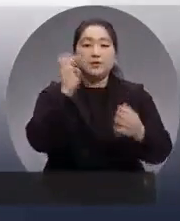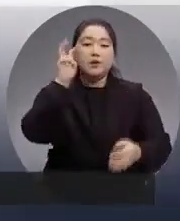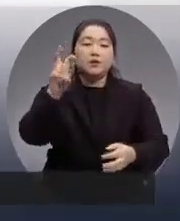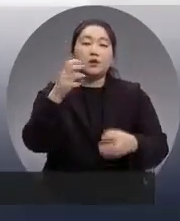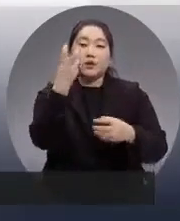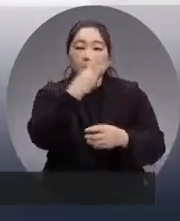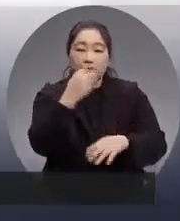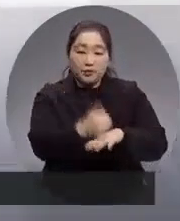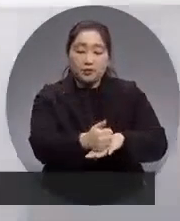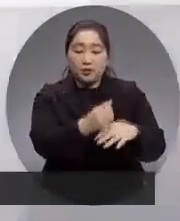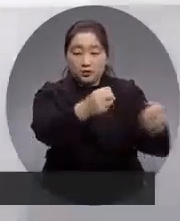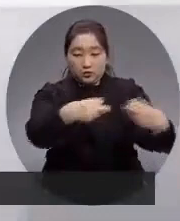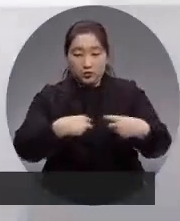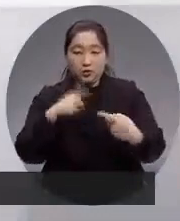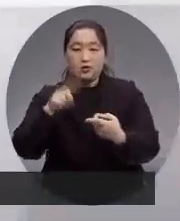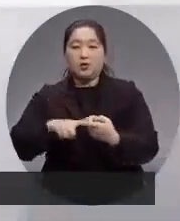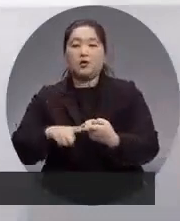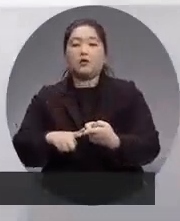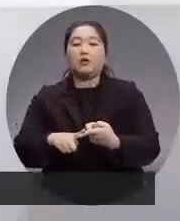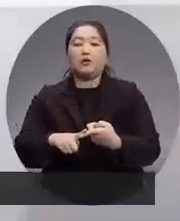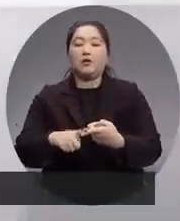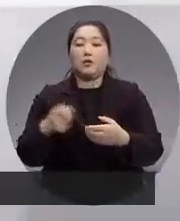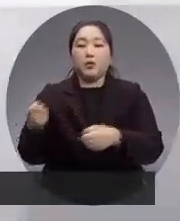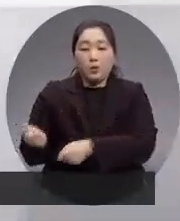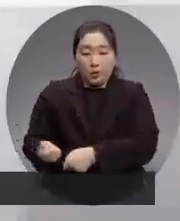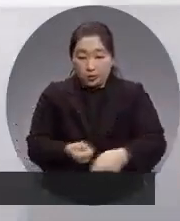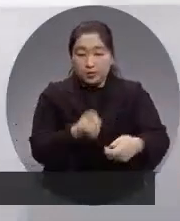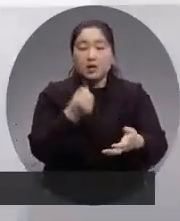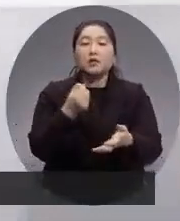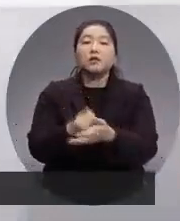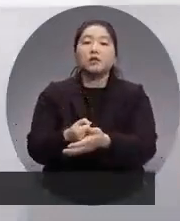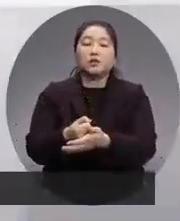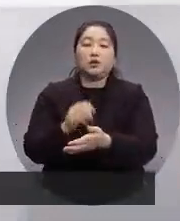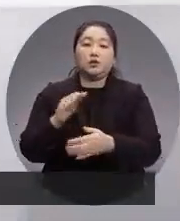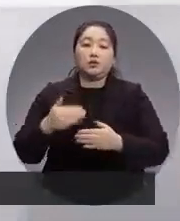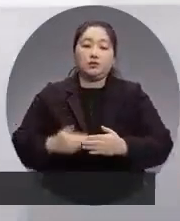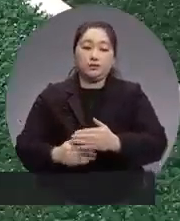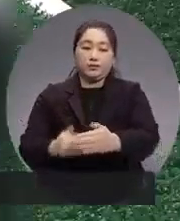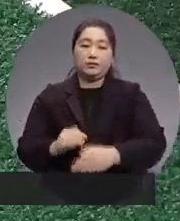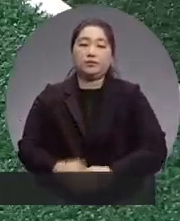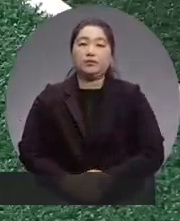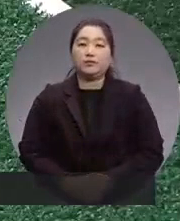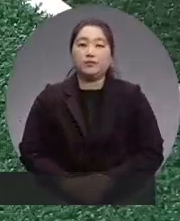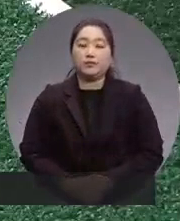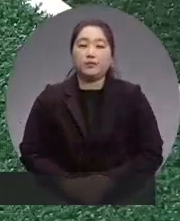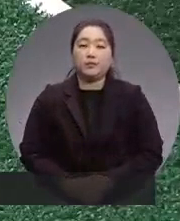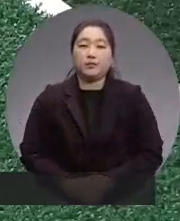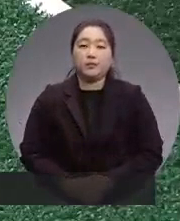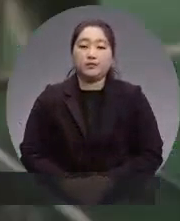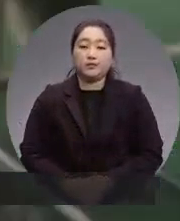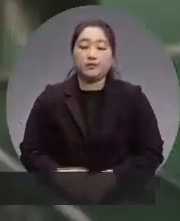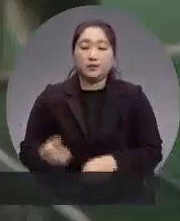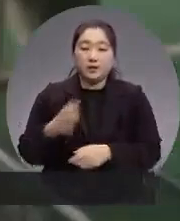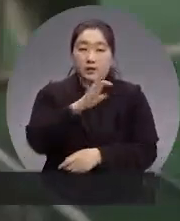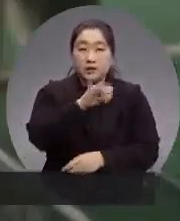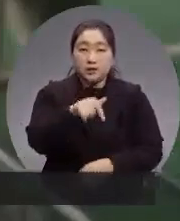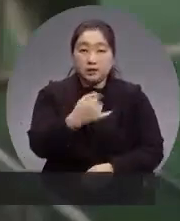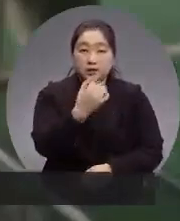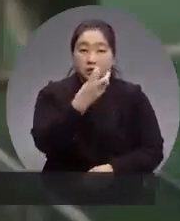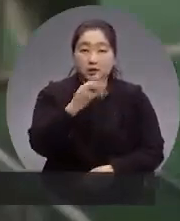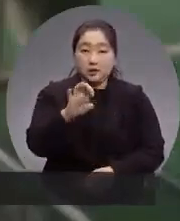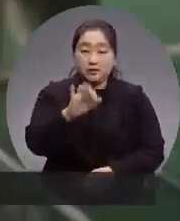검토 결과를 보내주면 그걸 대상으로 대중형 골프장이 지정이 되는 절차입니다. 관건은 그린피 하락